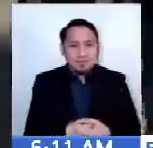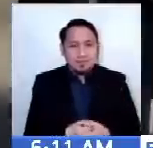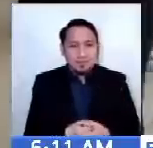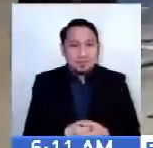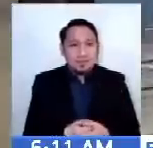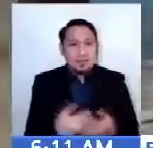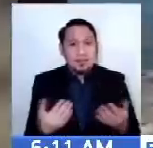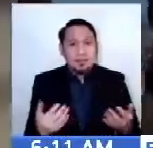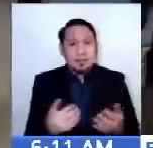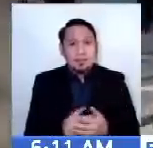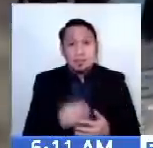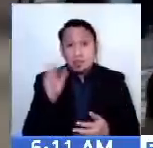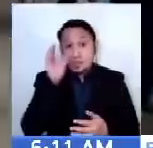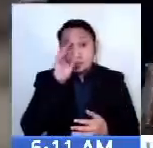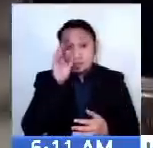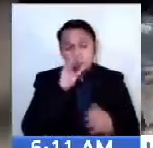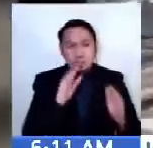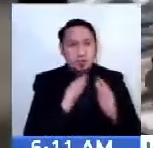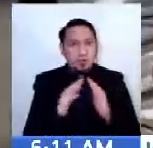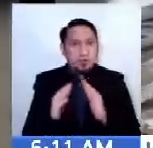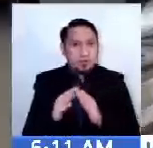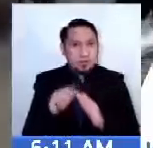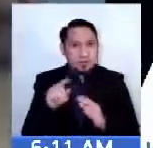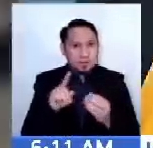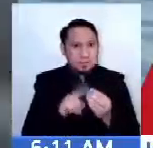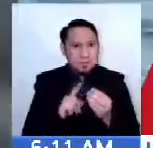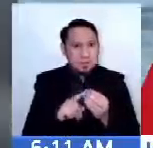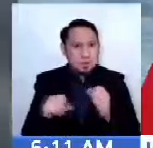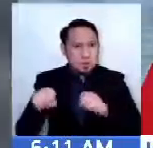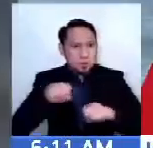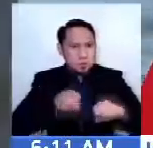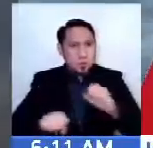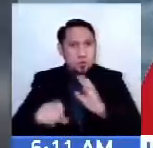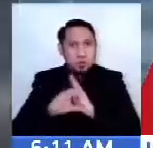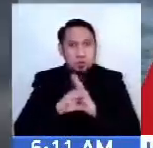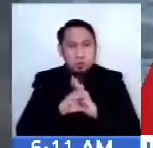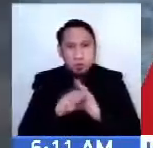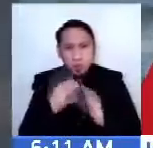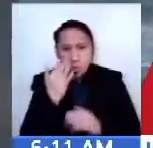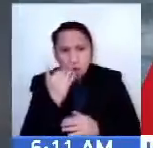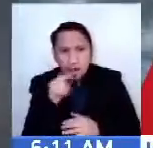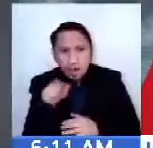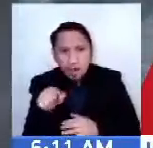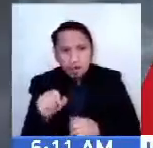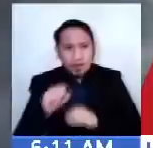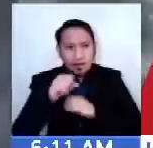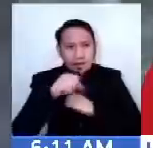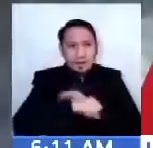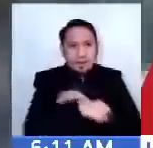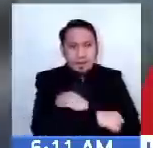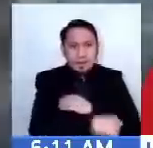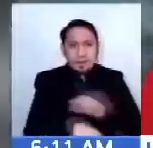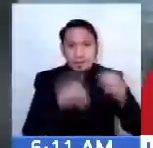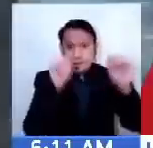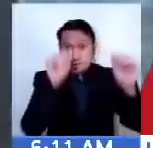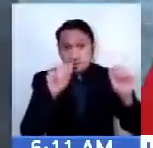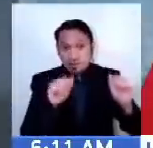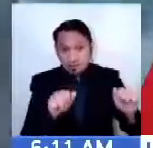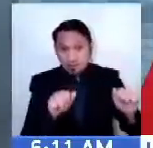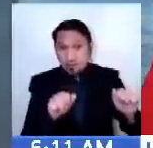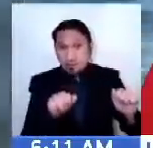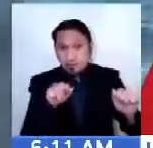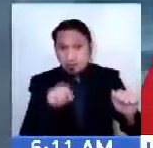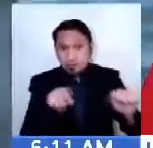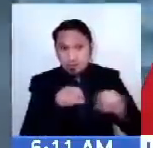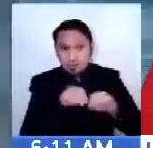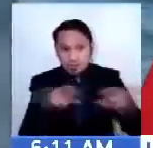Pinagkaguluhan sa Cebu City ang sports car na ito, bigla kasing napunta sa dagat. Ayon sa nagpost sa si Blendel Sanico, may event